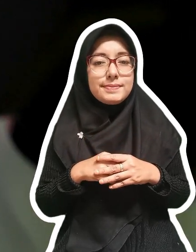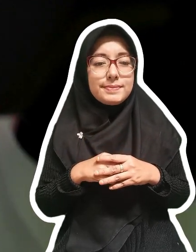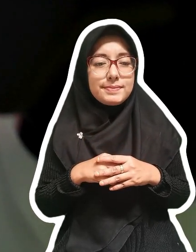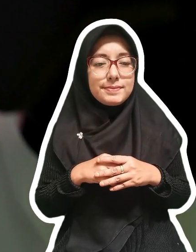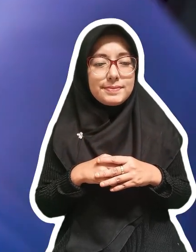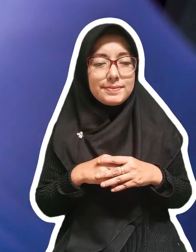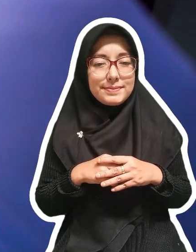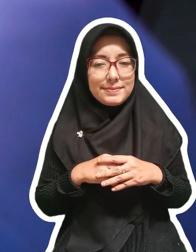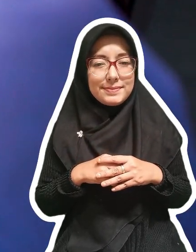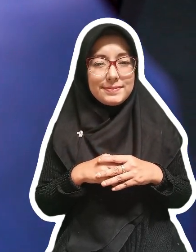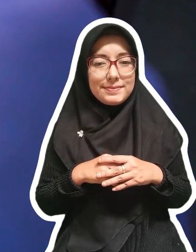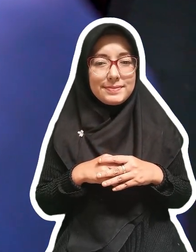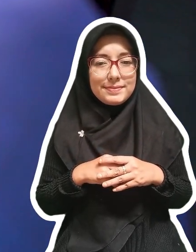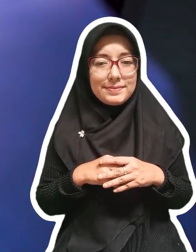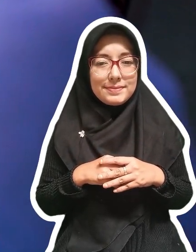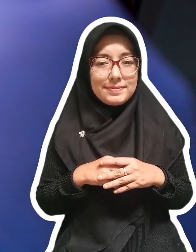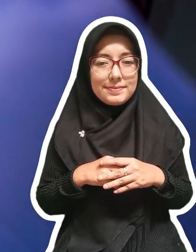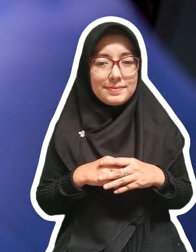9001-2015,